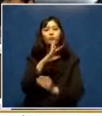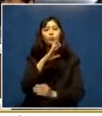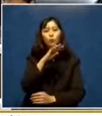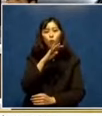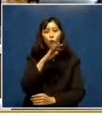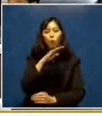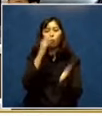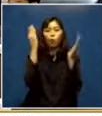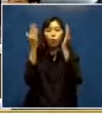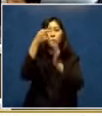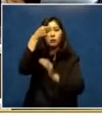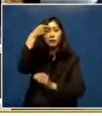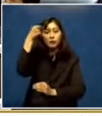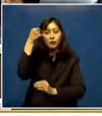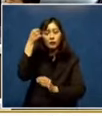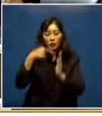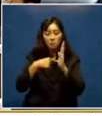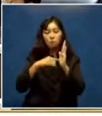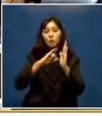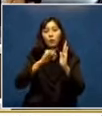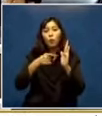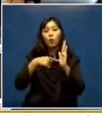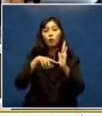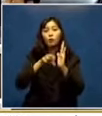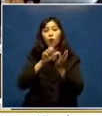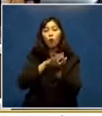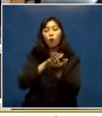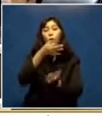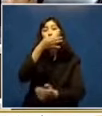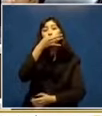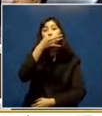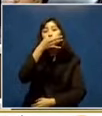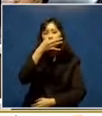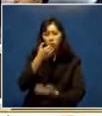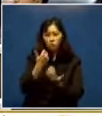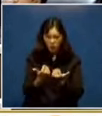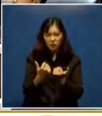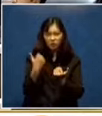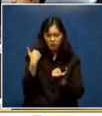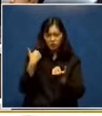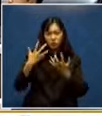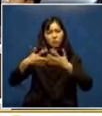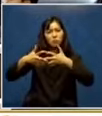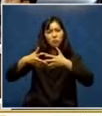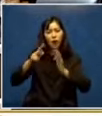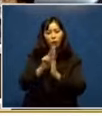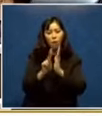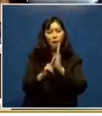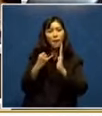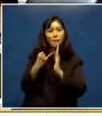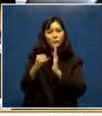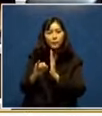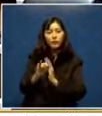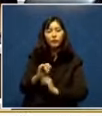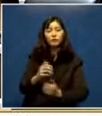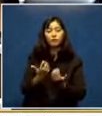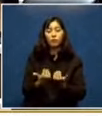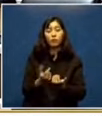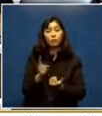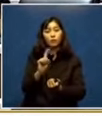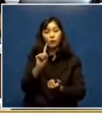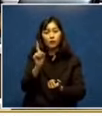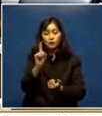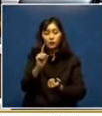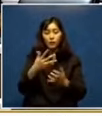งานจังหวัดสมุทรสาครที่ผิดกฎหมายท่านประธานครับปัญหานี้คือการขยายตัวของโรงงานประเภทหล่อหลอม